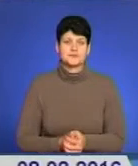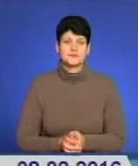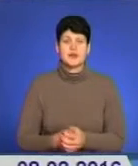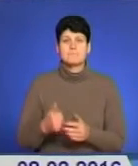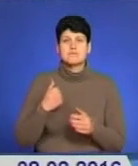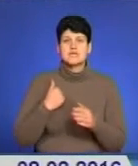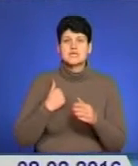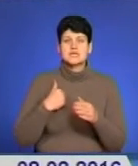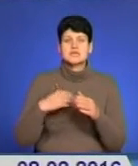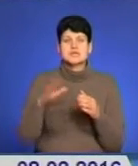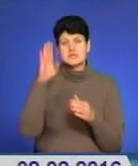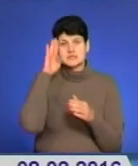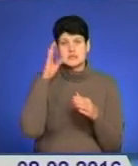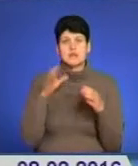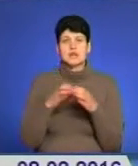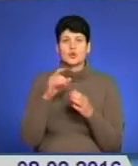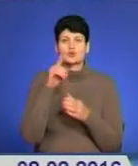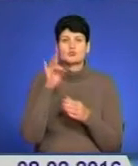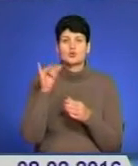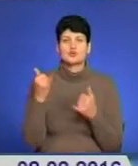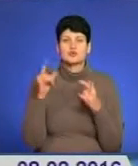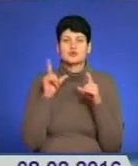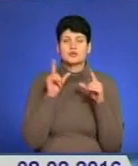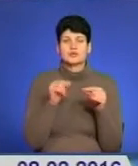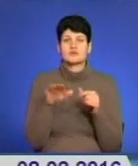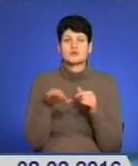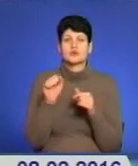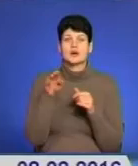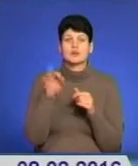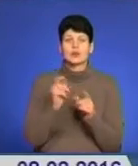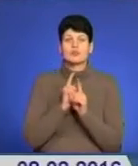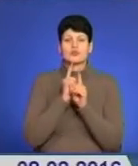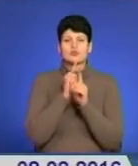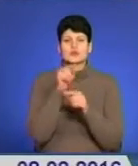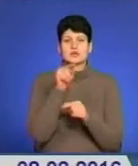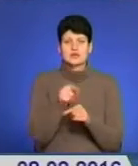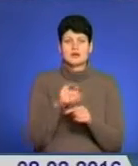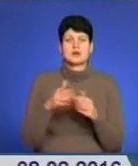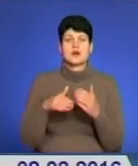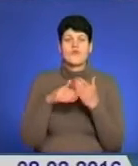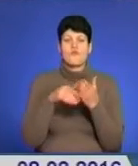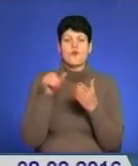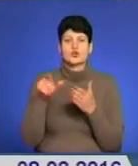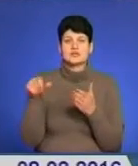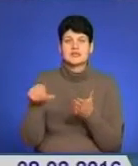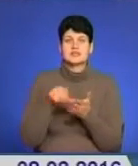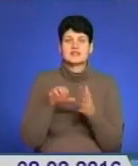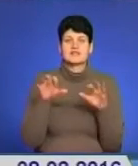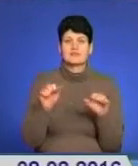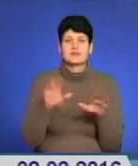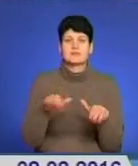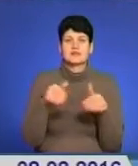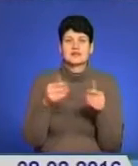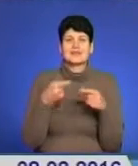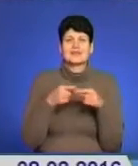Бійці батальйону «Збруч» відправилися сьогодні в зону АТО. Проводжали їх біля архікатедрального собору волонтери та представники влади, які передавали їм техніку